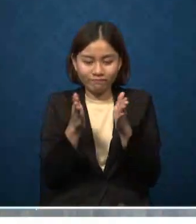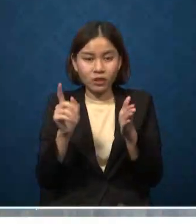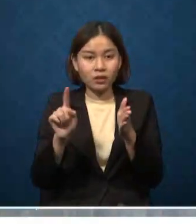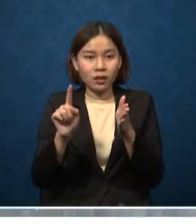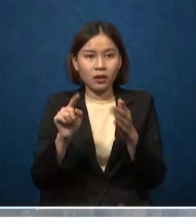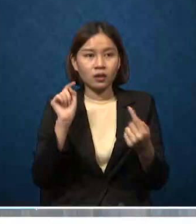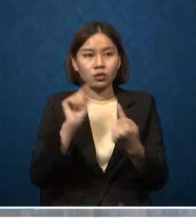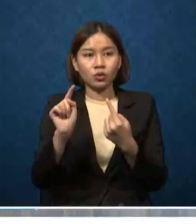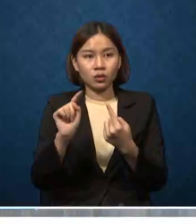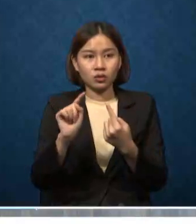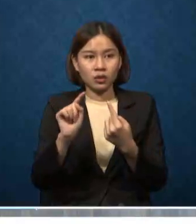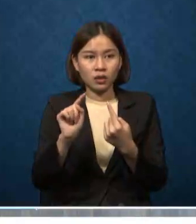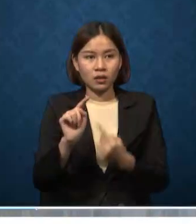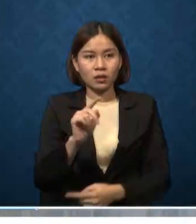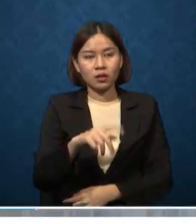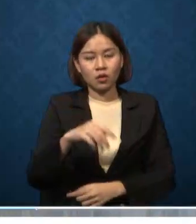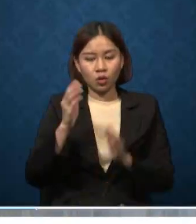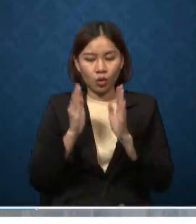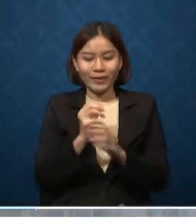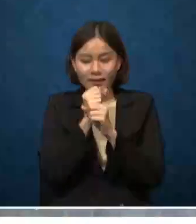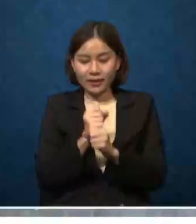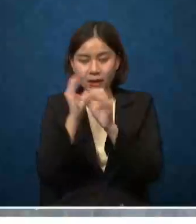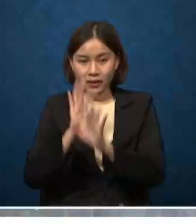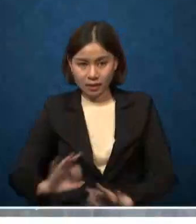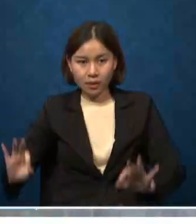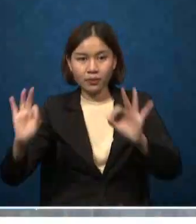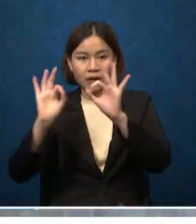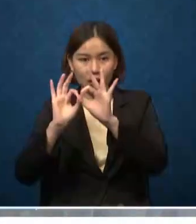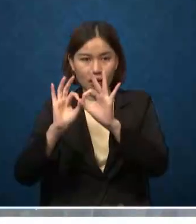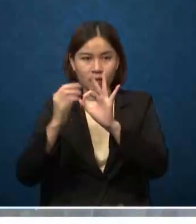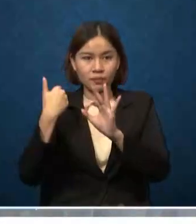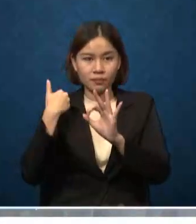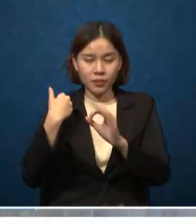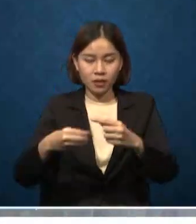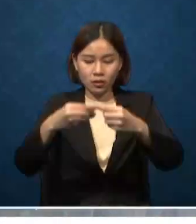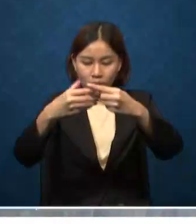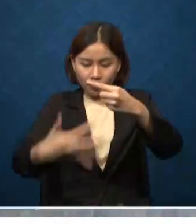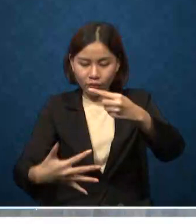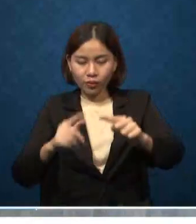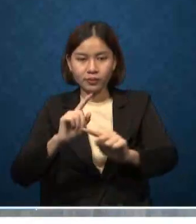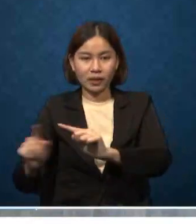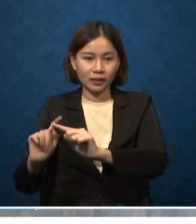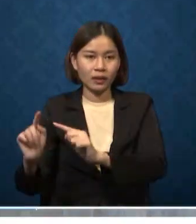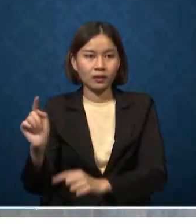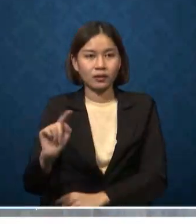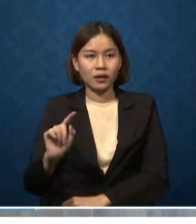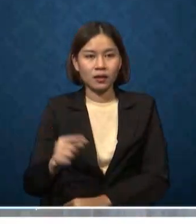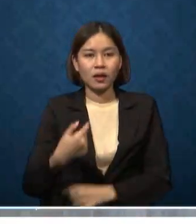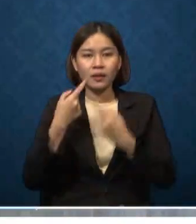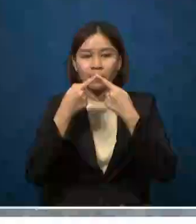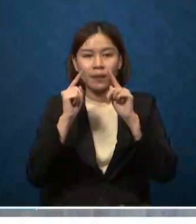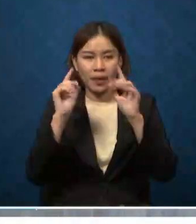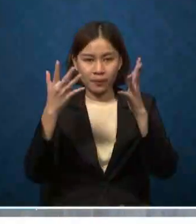จะเน้นเรื่องกิจการผู้สูงอายุเป็นหลักนะครับแล้วก็จะลงไปแต่ละด้านว่ากิจการผู้สูงอายุด้านใดอันนี้ก็ไม่แปลกอะไร